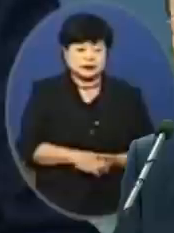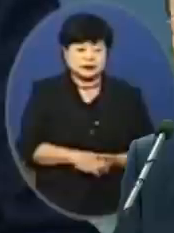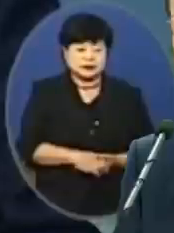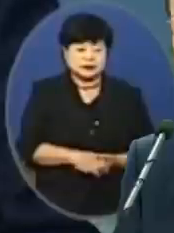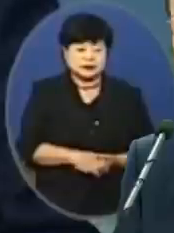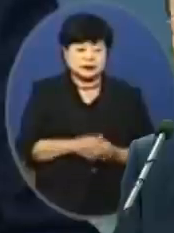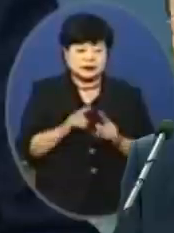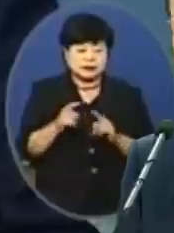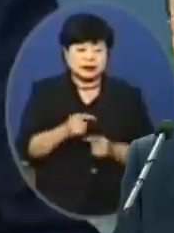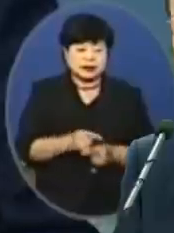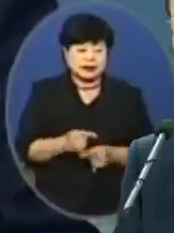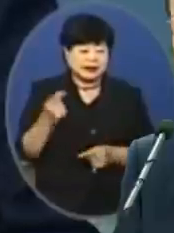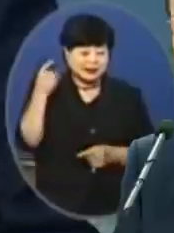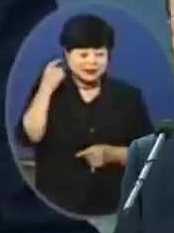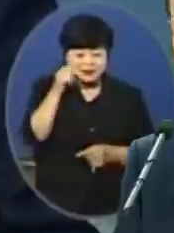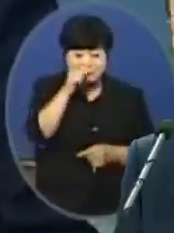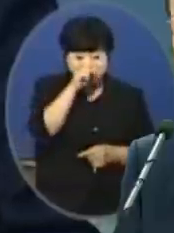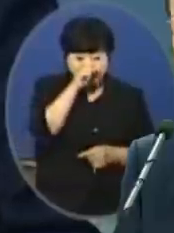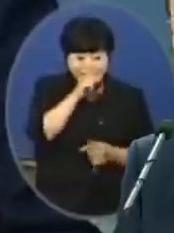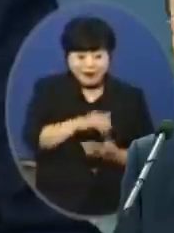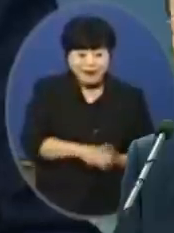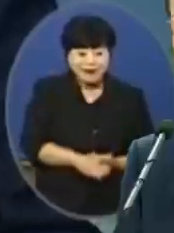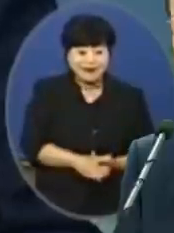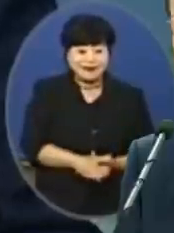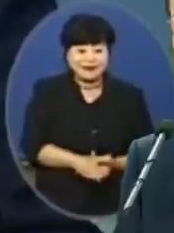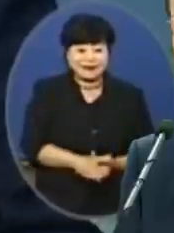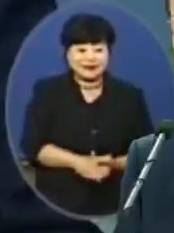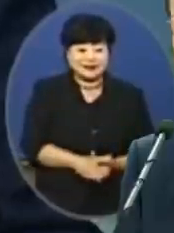그런 말이 듣기가 얼마나 좋은지 몰라요.